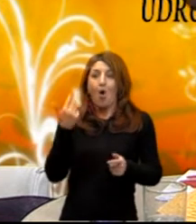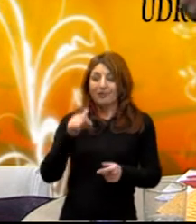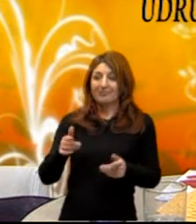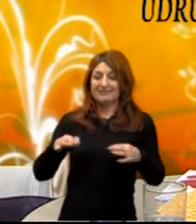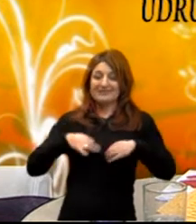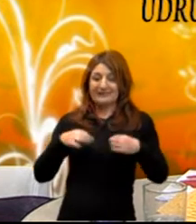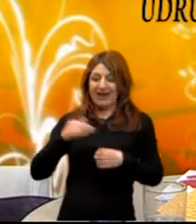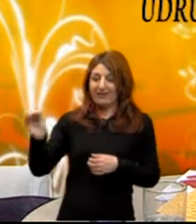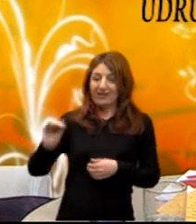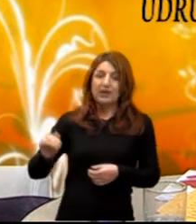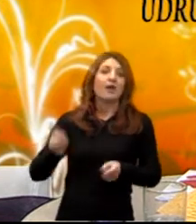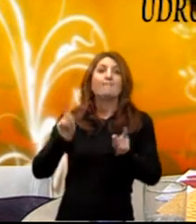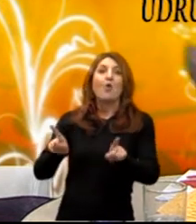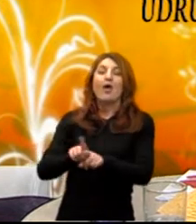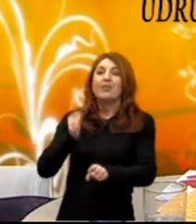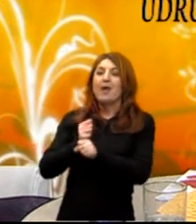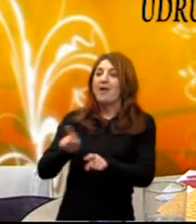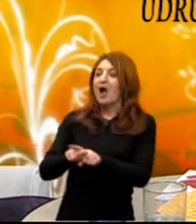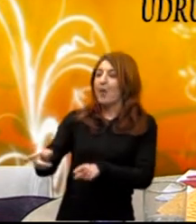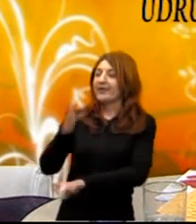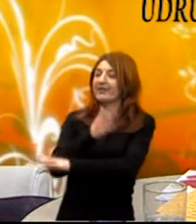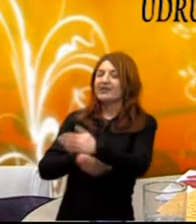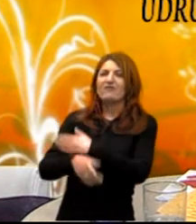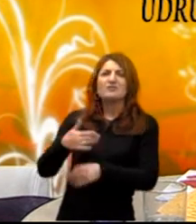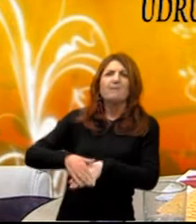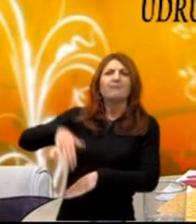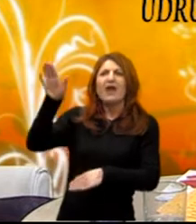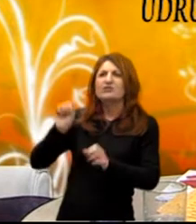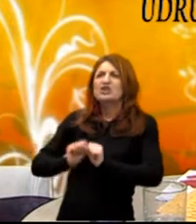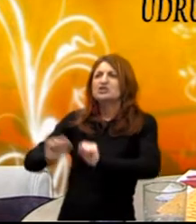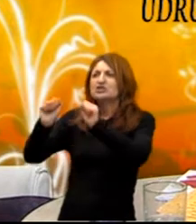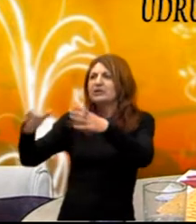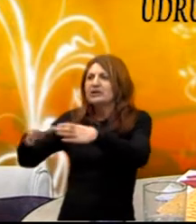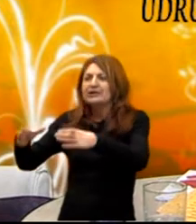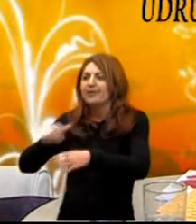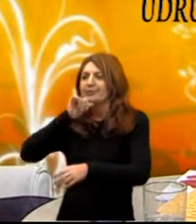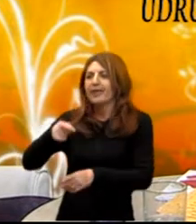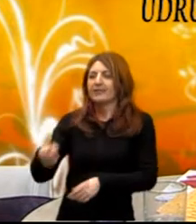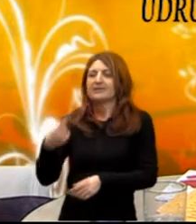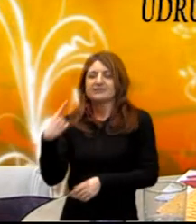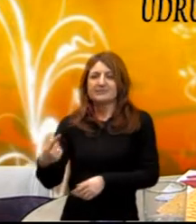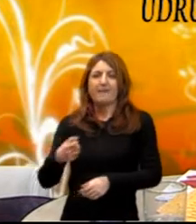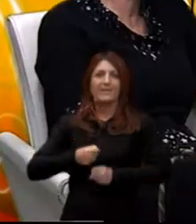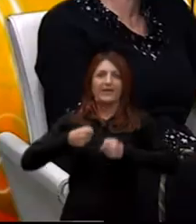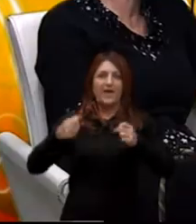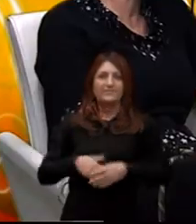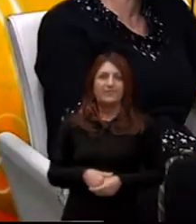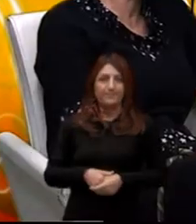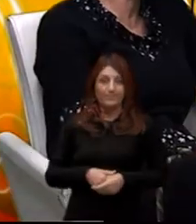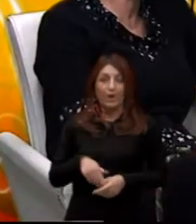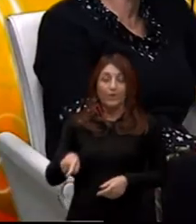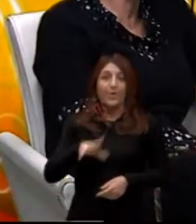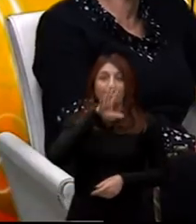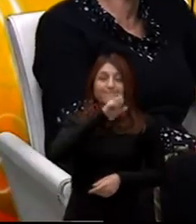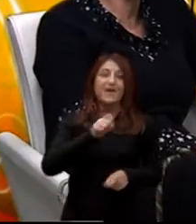možemo napraviti osobu s invaliditetom ako ga previše zaštitimo i ne damo njihovim potencijalima da se razvijaju. Pa to upravo pas pomagač radi,